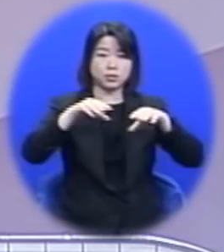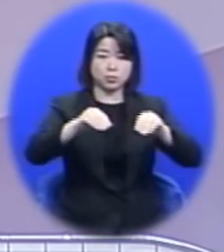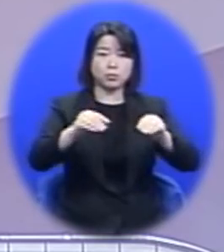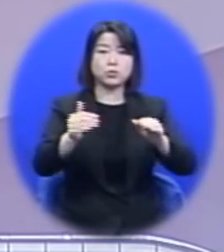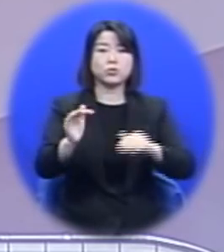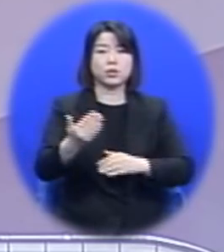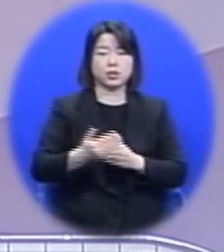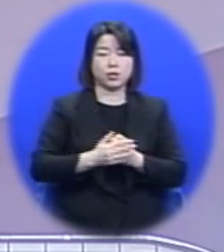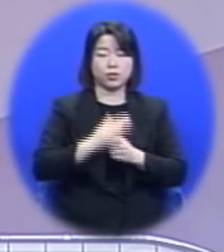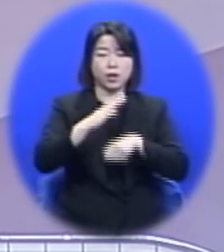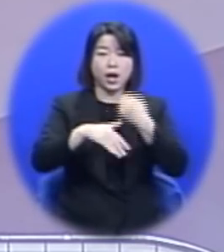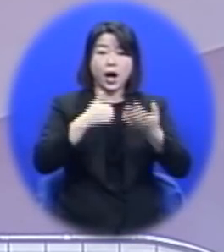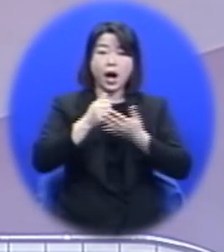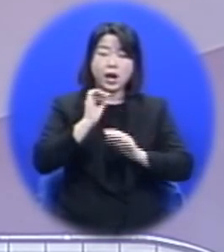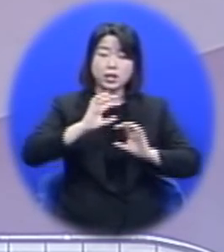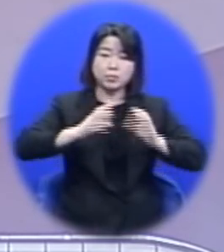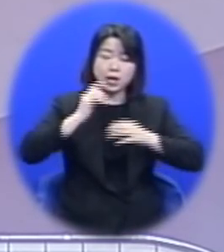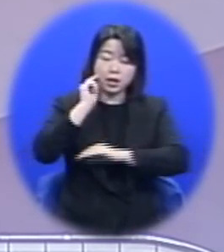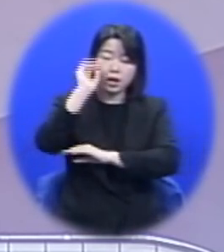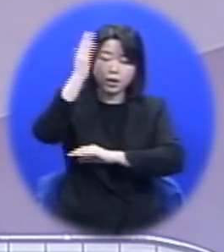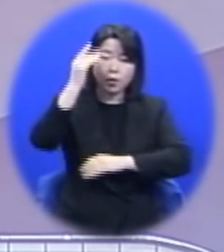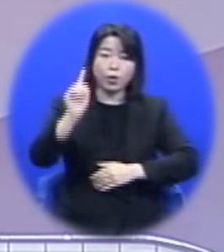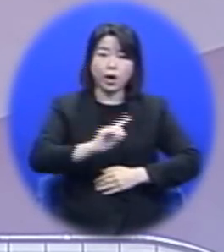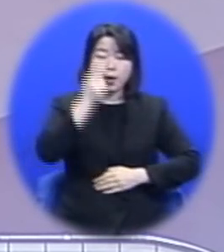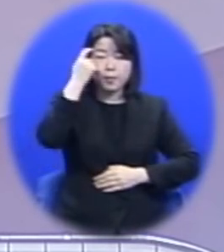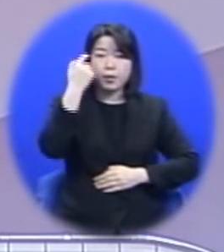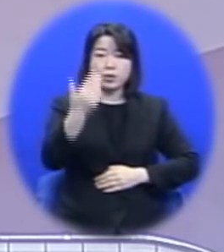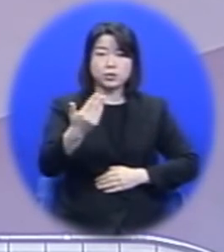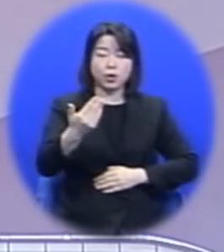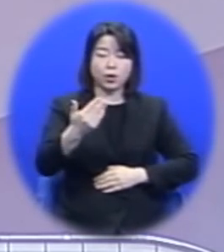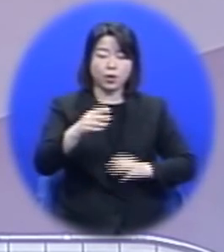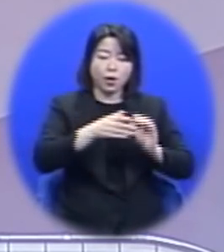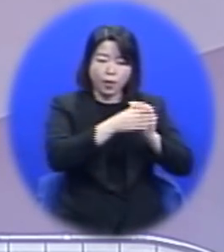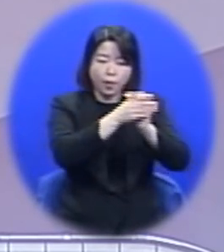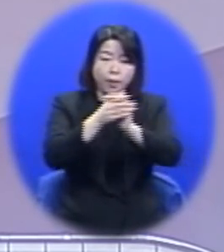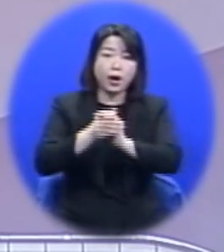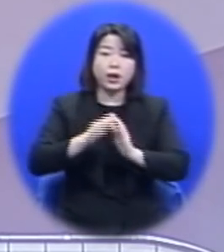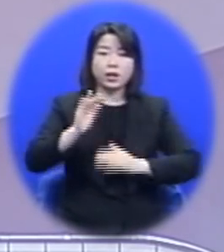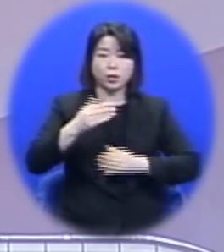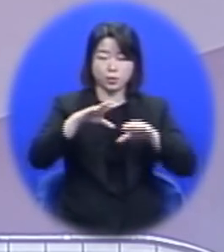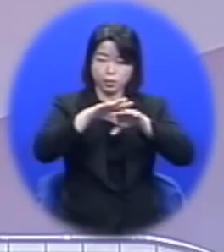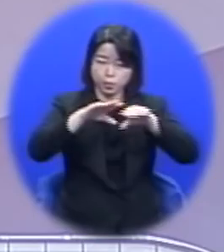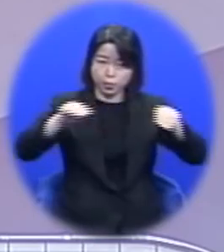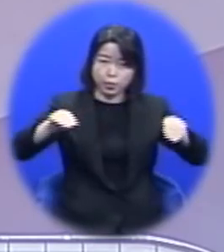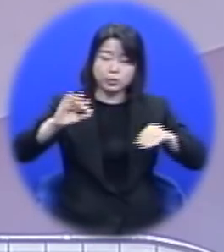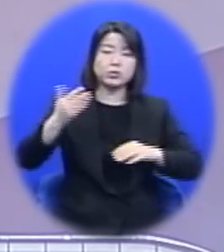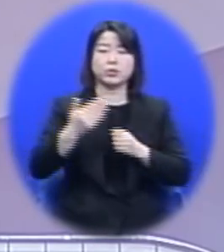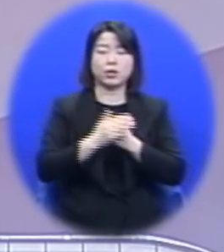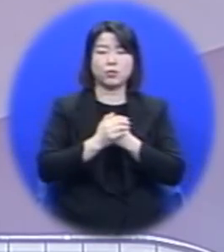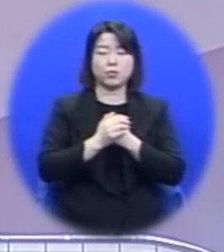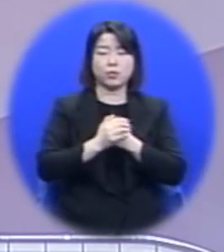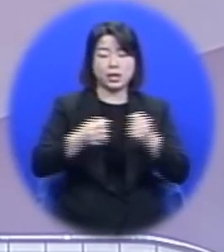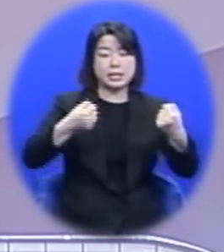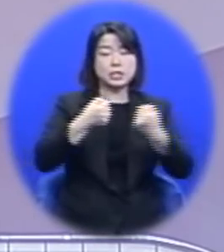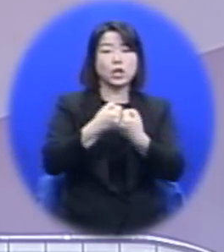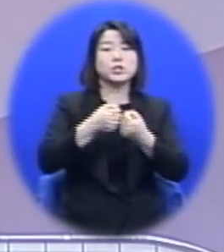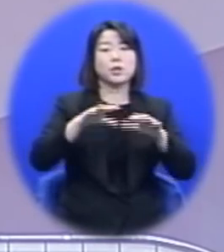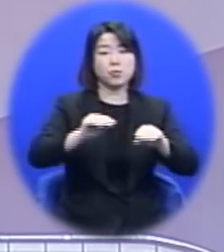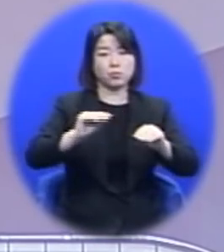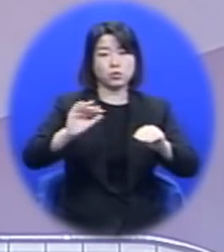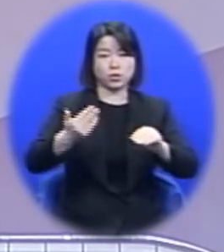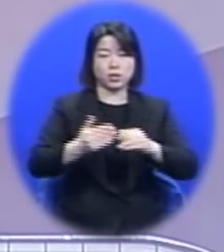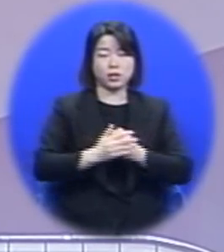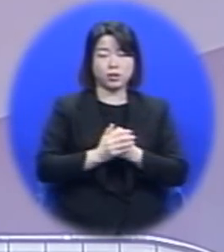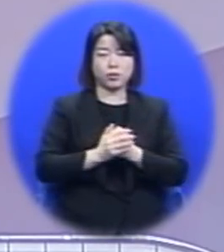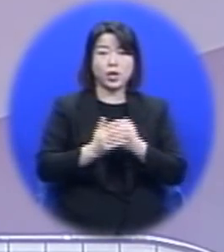하나님의 나라의 영광이 뭐지요? 화해가 일어나고 용서가 일어나고 전쟁이 그치는 것입니다. 그래서